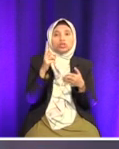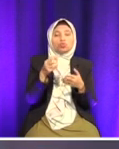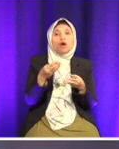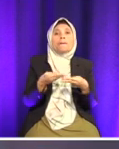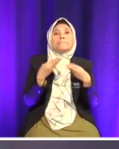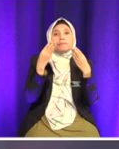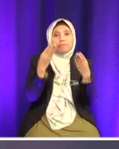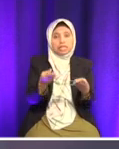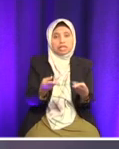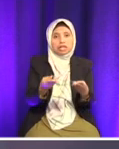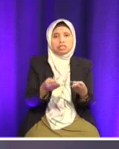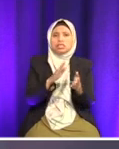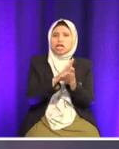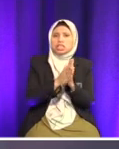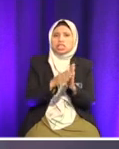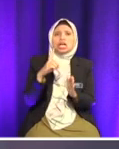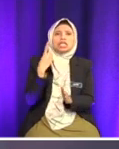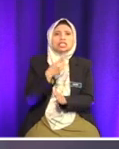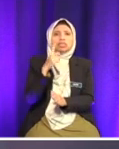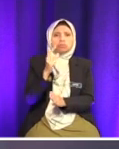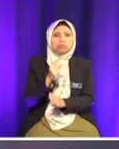melaksanakan qiyamul lainnya